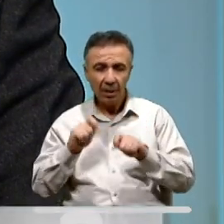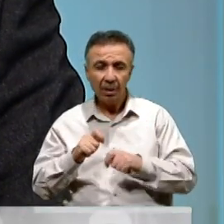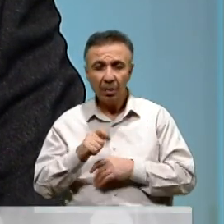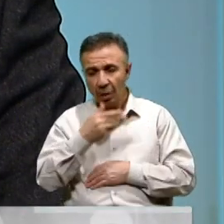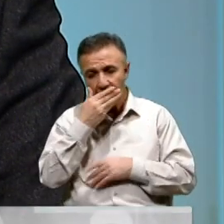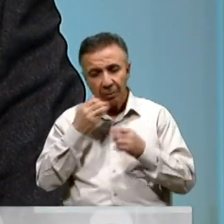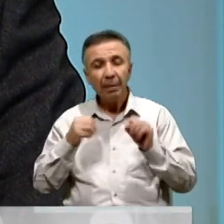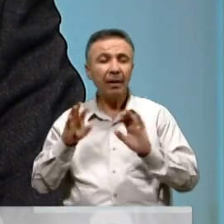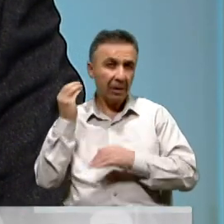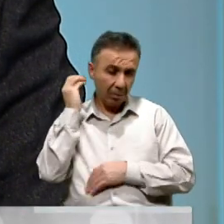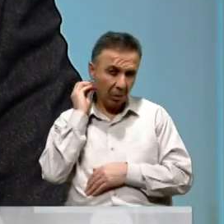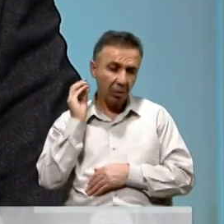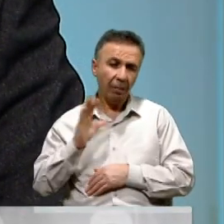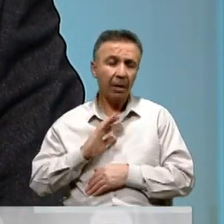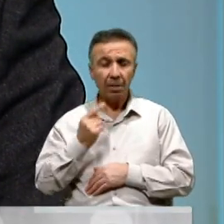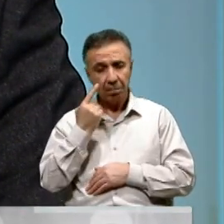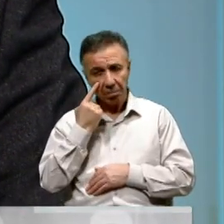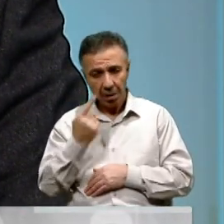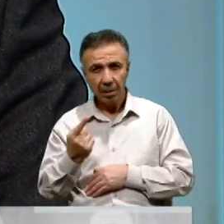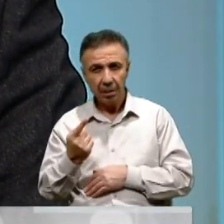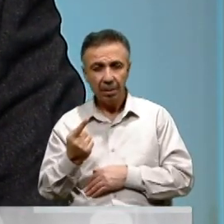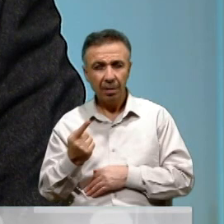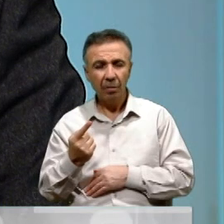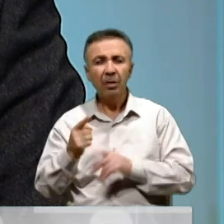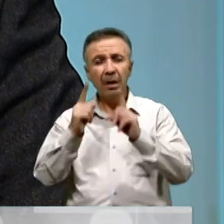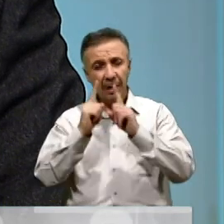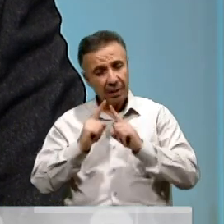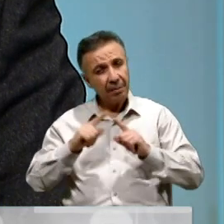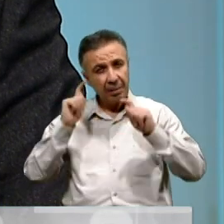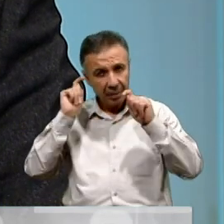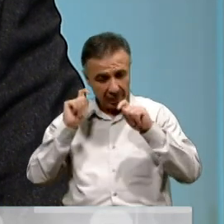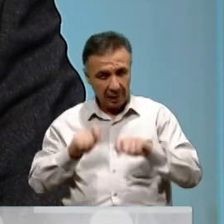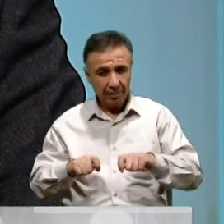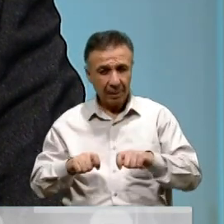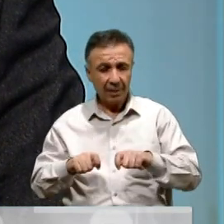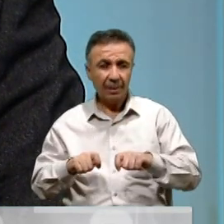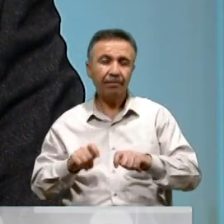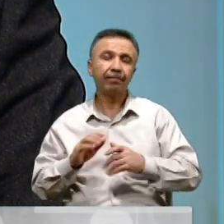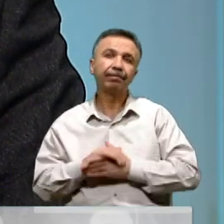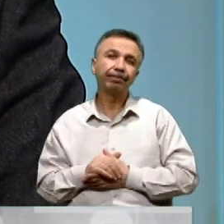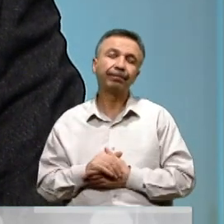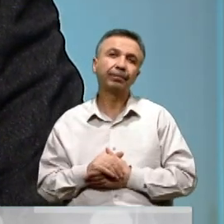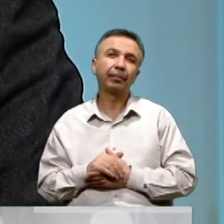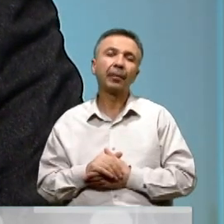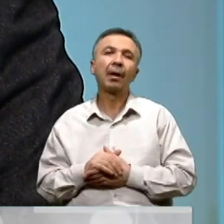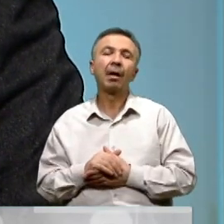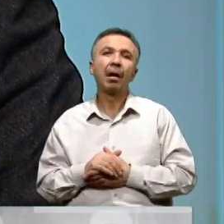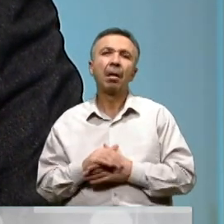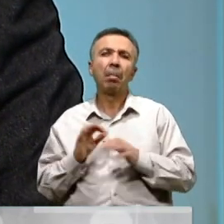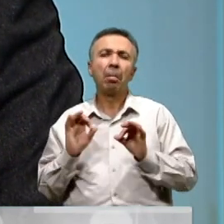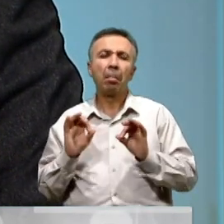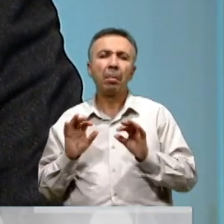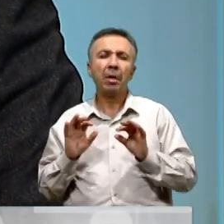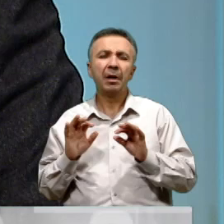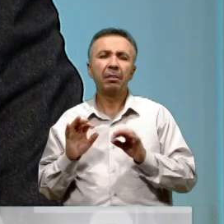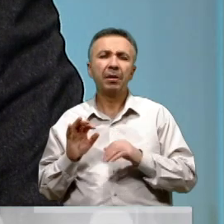oruçlar bunlara bakılır. Bunlar hesap edilir. Matematik hesabıdır. Öyle mutlak olarak